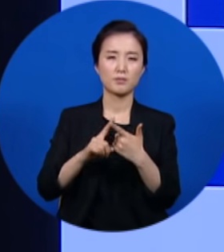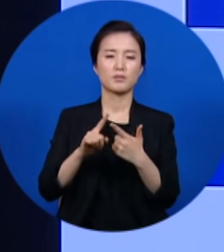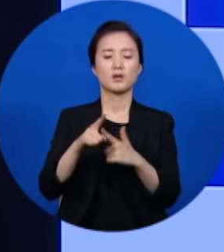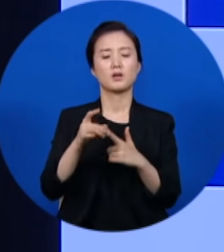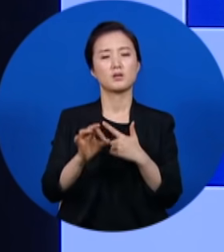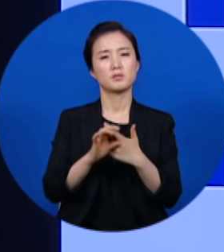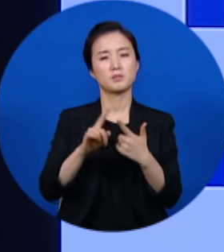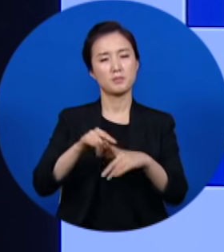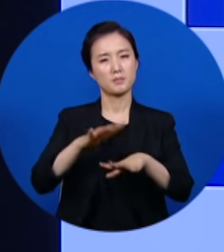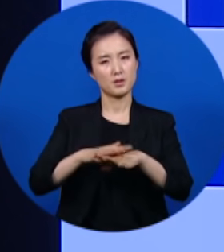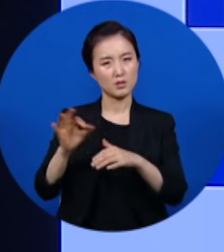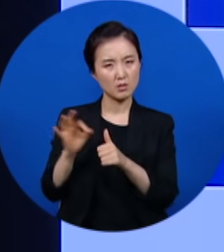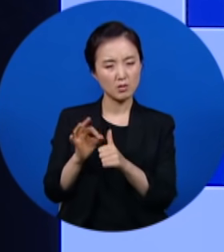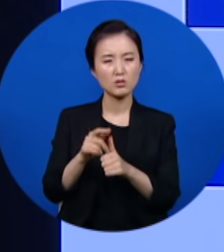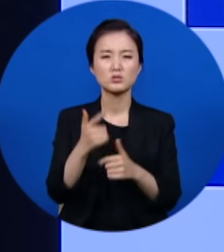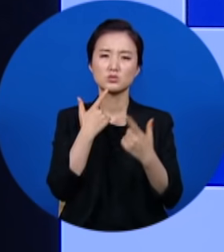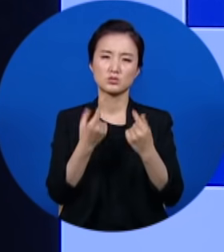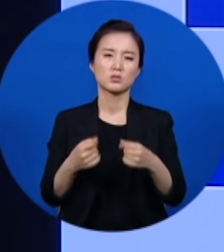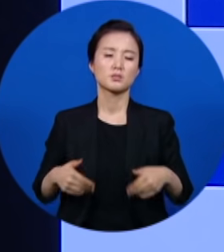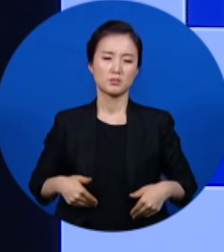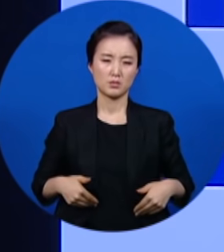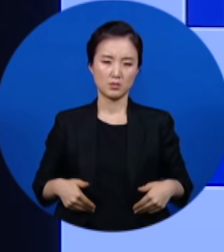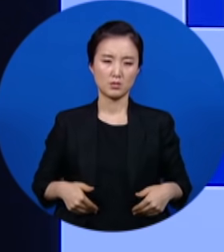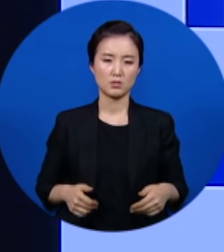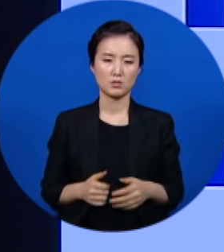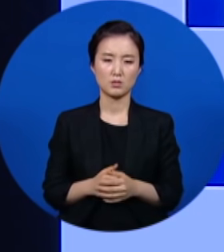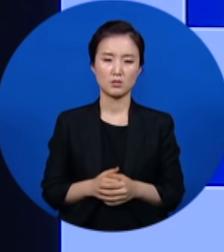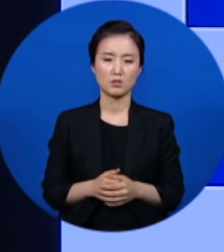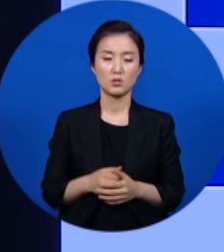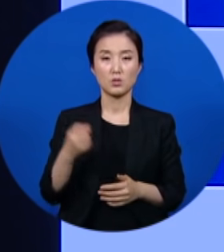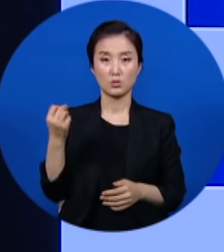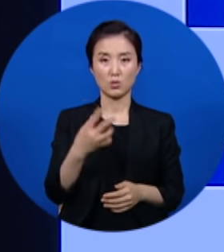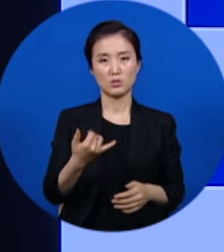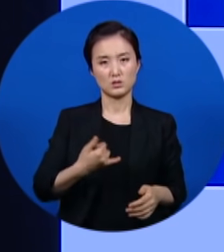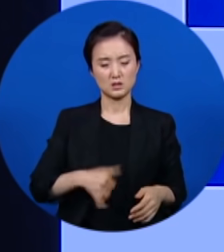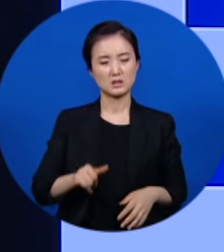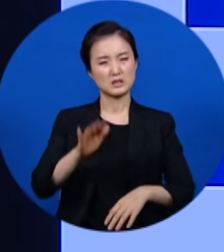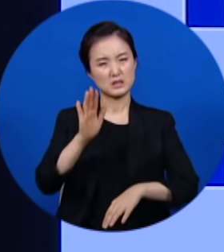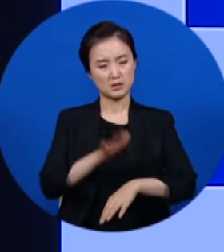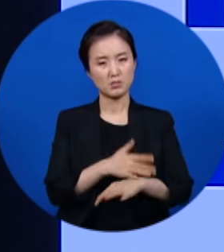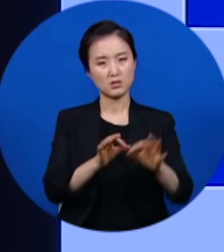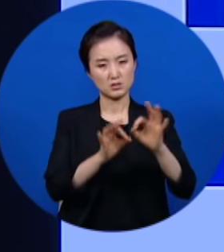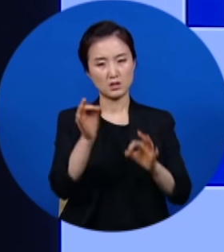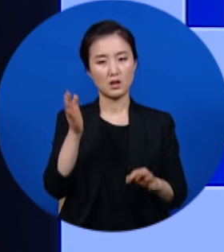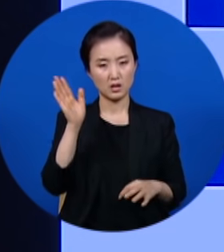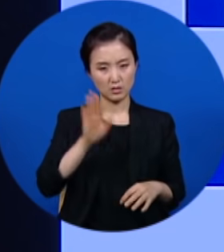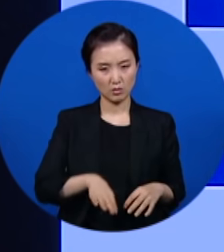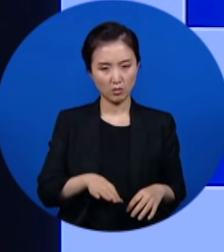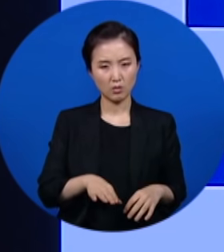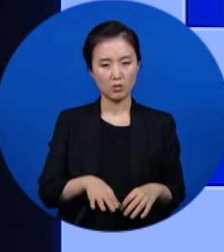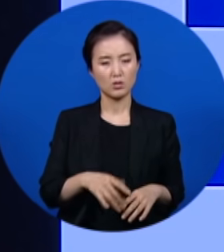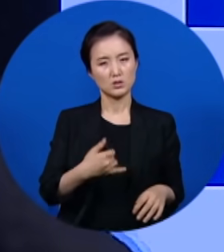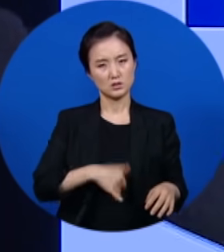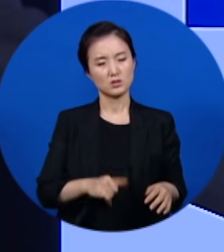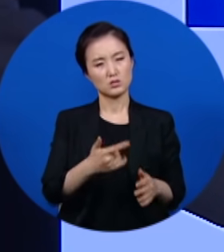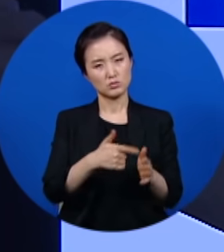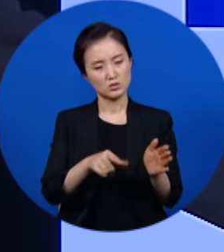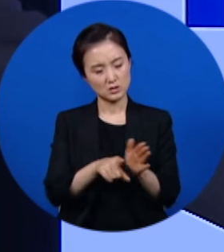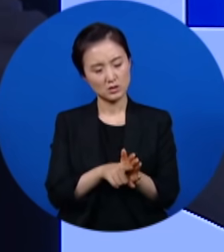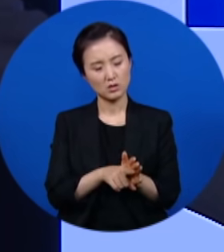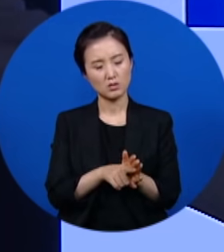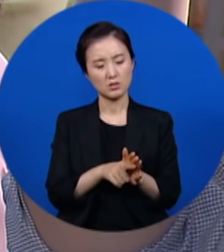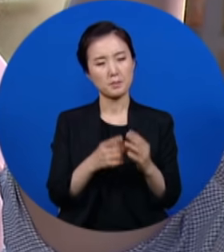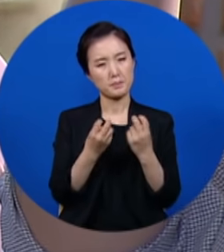갈지 모르는 창수 리스크의 대비하고 혹시 자식이 잘못 되더라도 자녀 리스크에 대비하는 거다 채택해 가